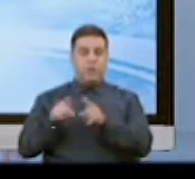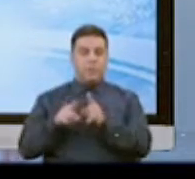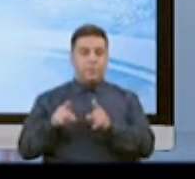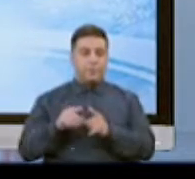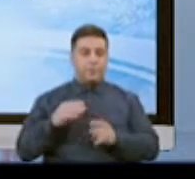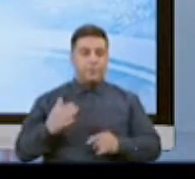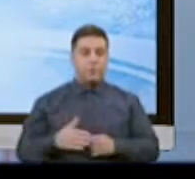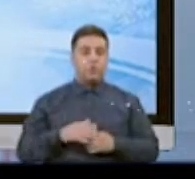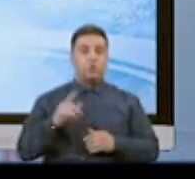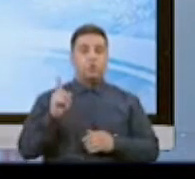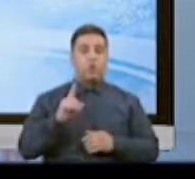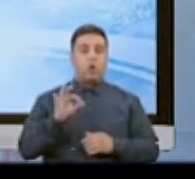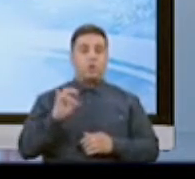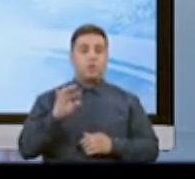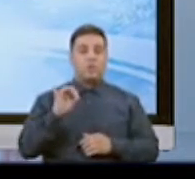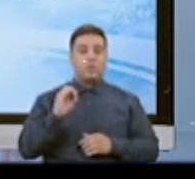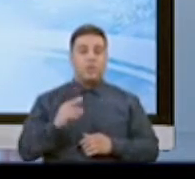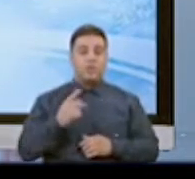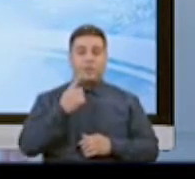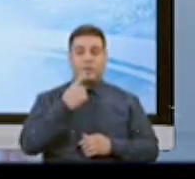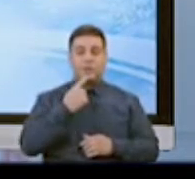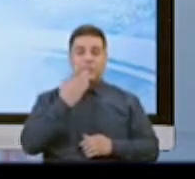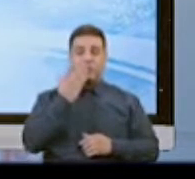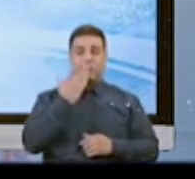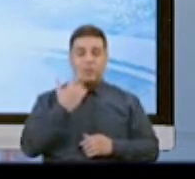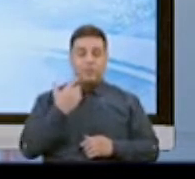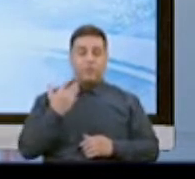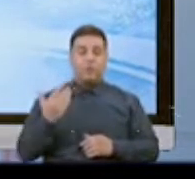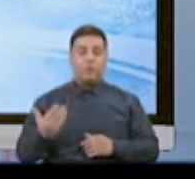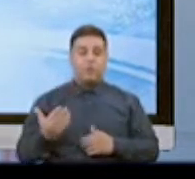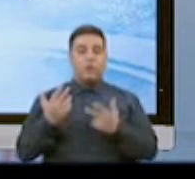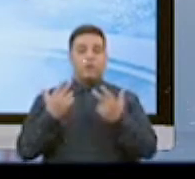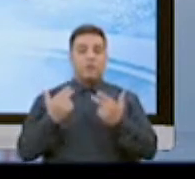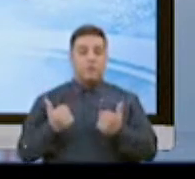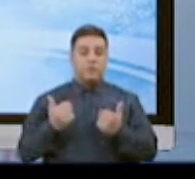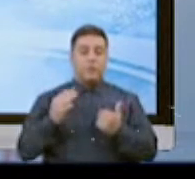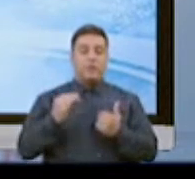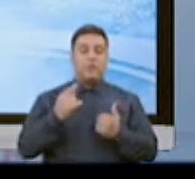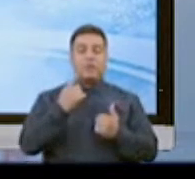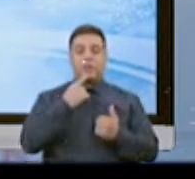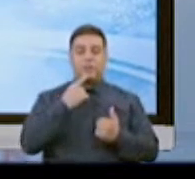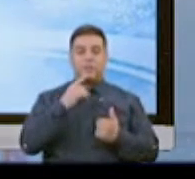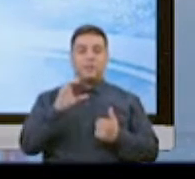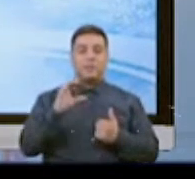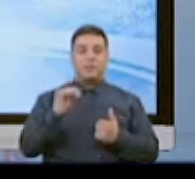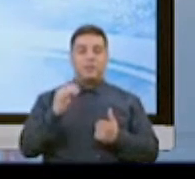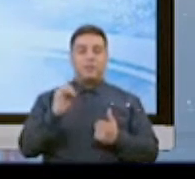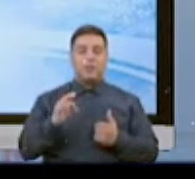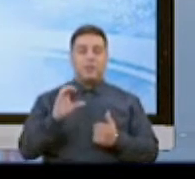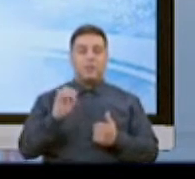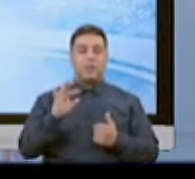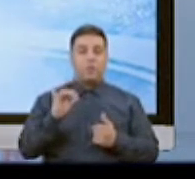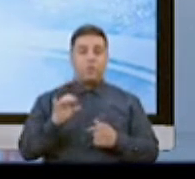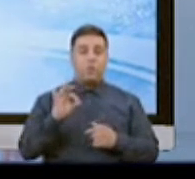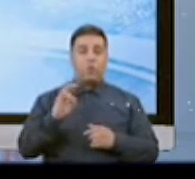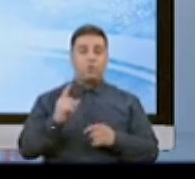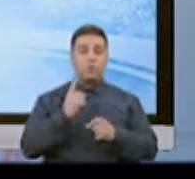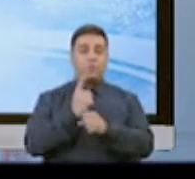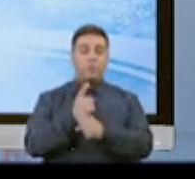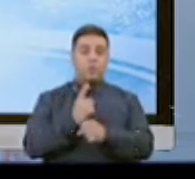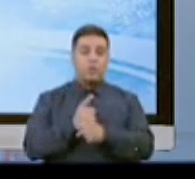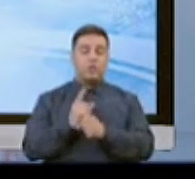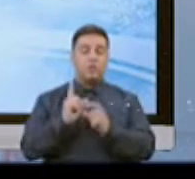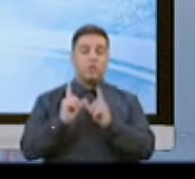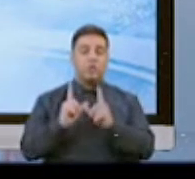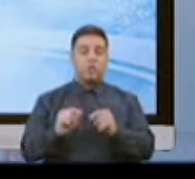полоску. Что означает красный свет светофора или красный сигнал светофора? Верно, он запрещает